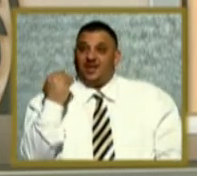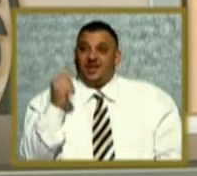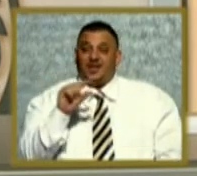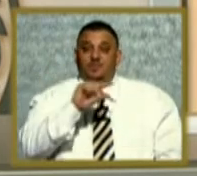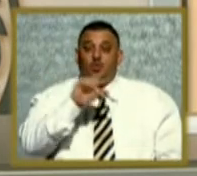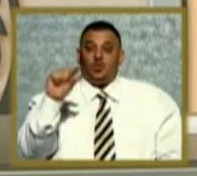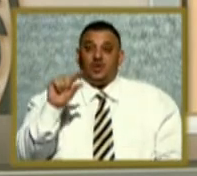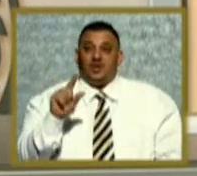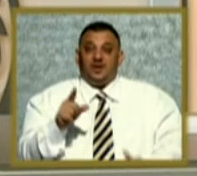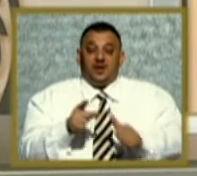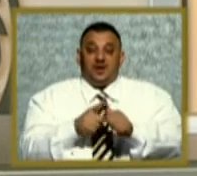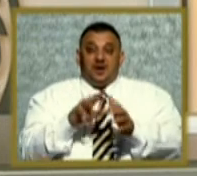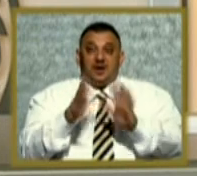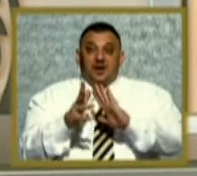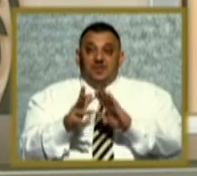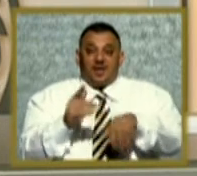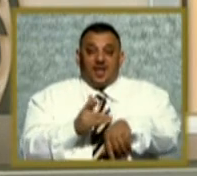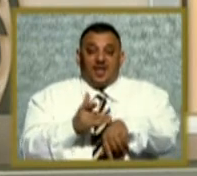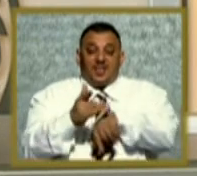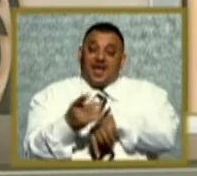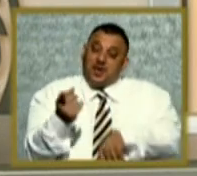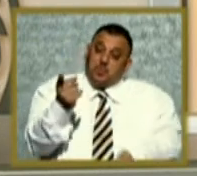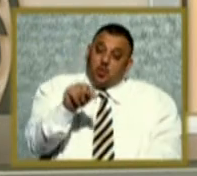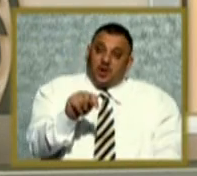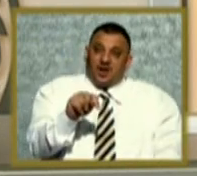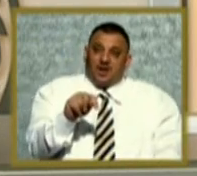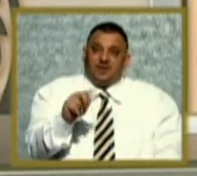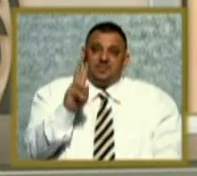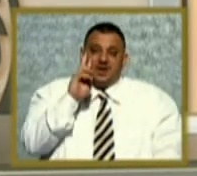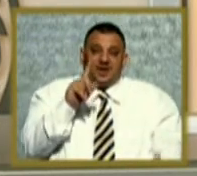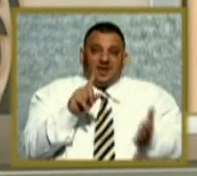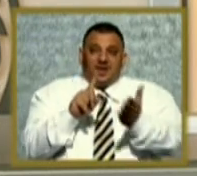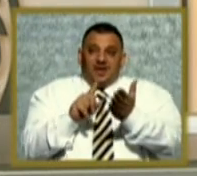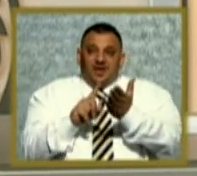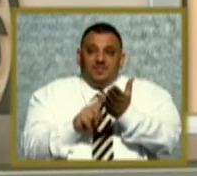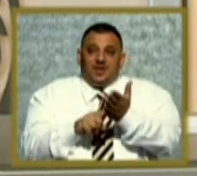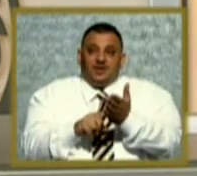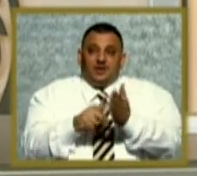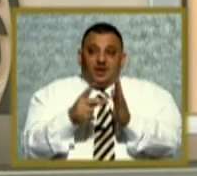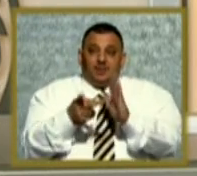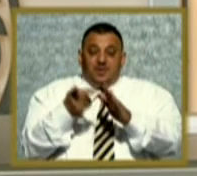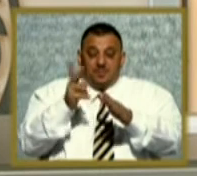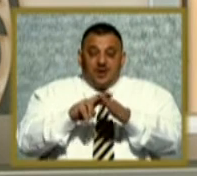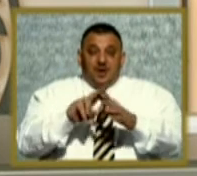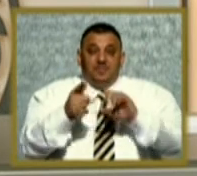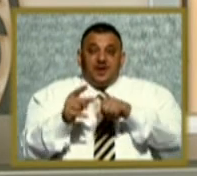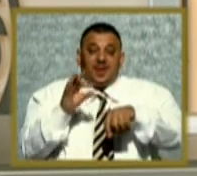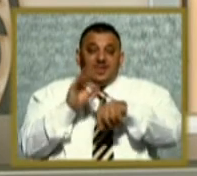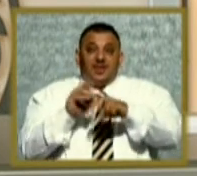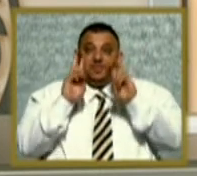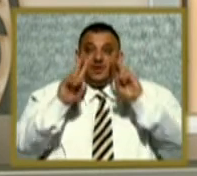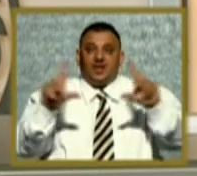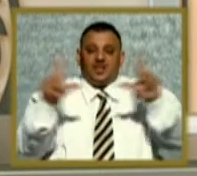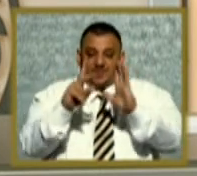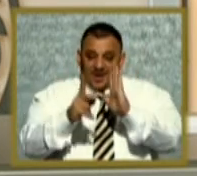وبالمناسبة أحيانا تتأخر الأسئلة إلى اليوم الثاني لكثرتها، لكن هناك أخت الفاضلة أو بعض الناس ما يتابع، هناك